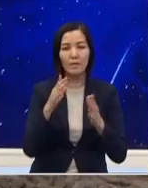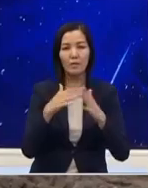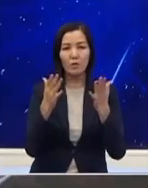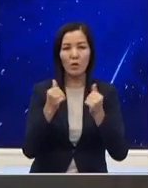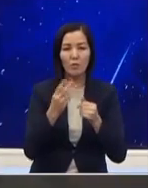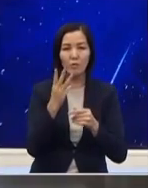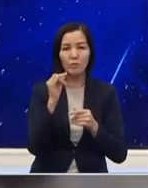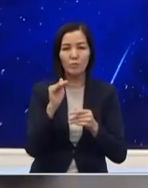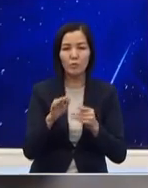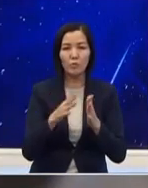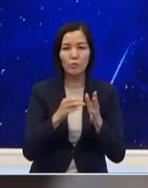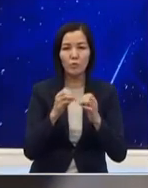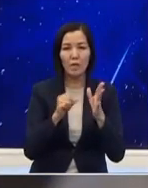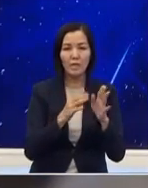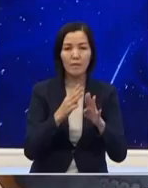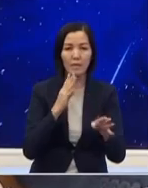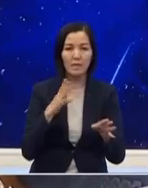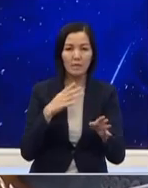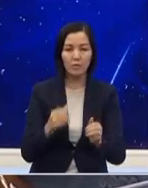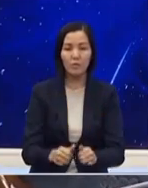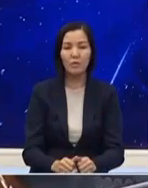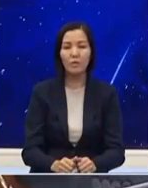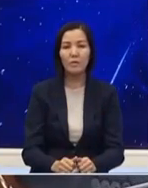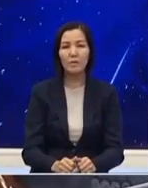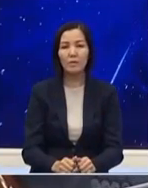алуға 3916 адам кезекте тұр.